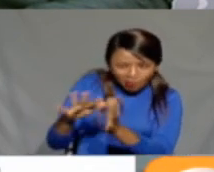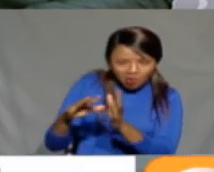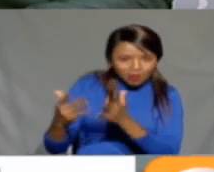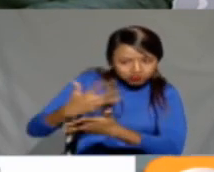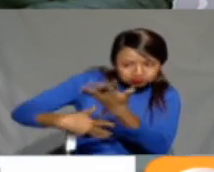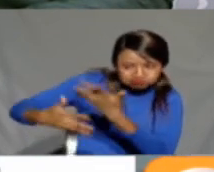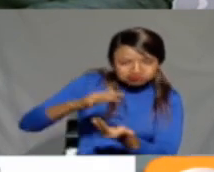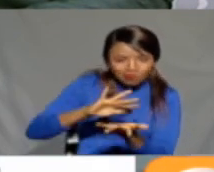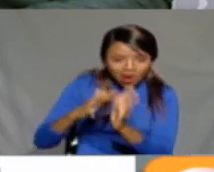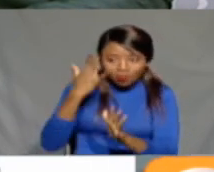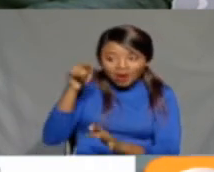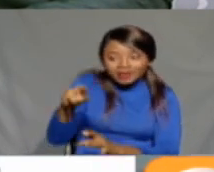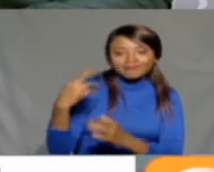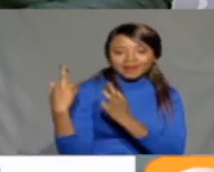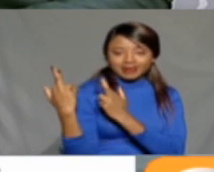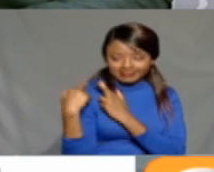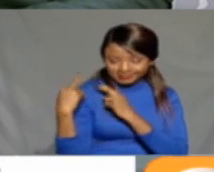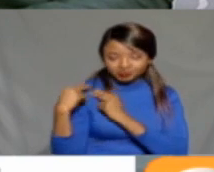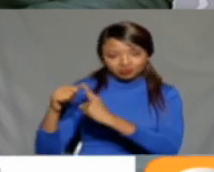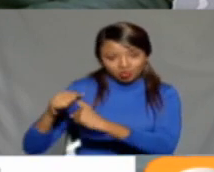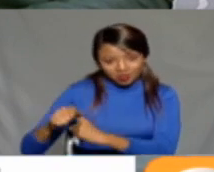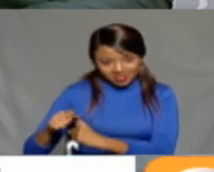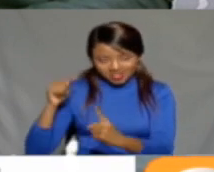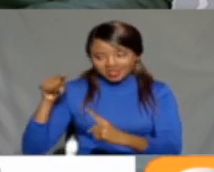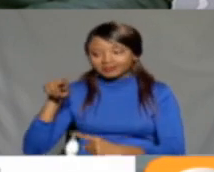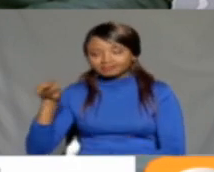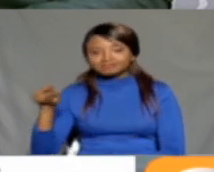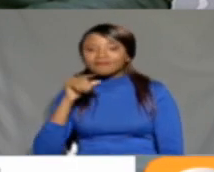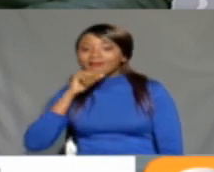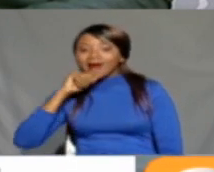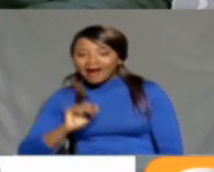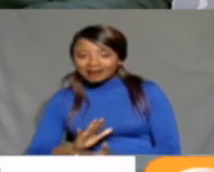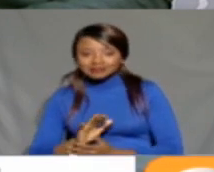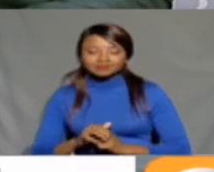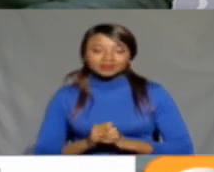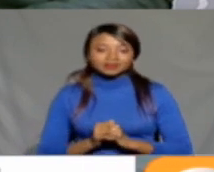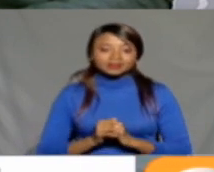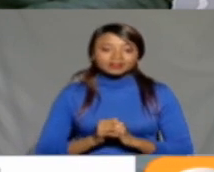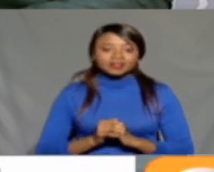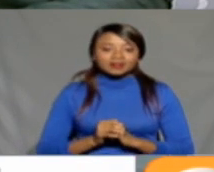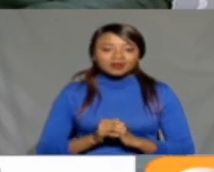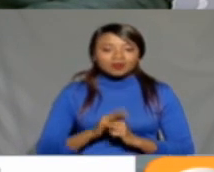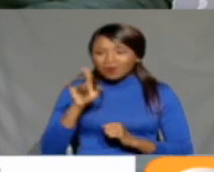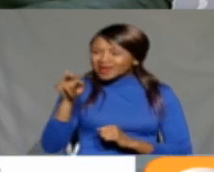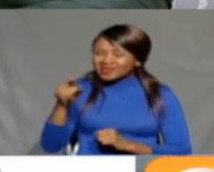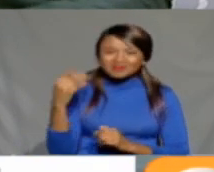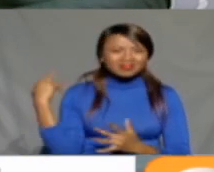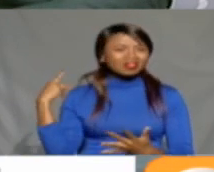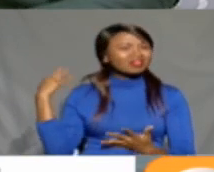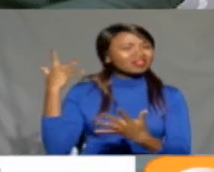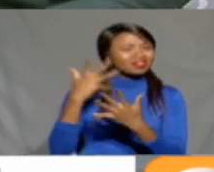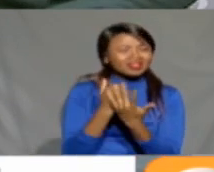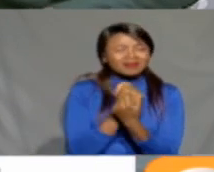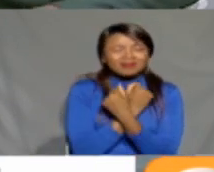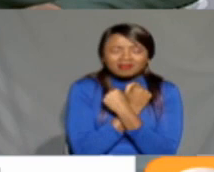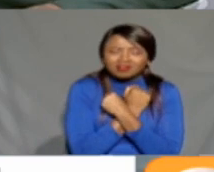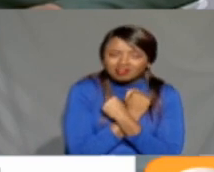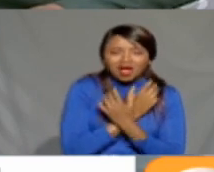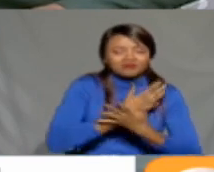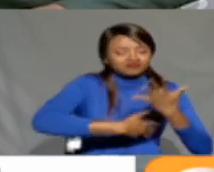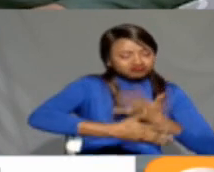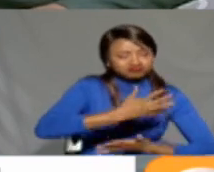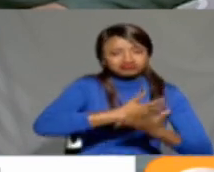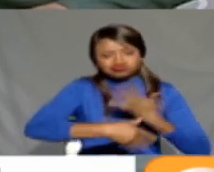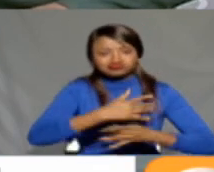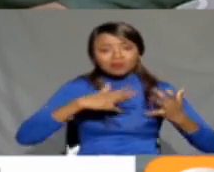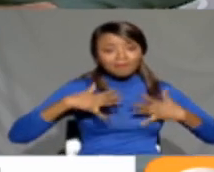mkuu wa mauaji ya mumewe, akimtaja mwanamke huyo kuwa mpenda watu tangu alipomfahamu mwaka